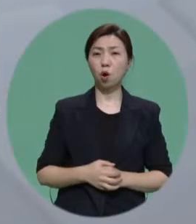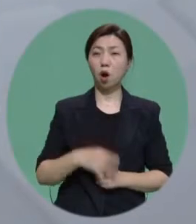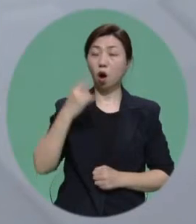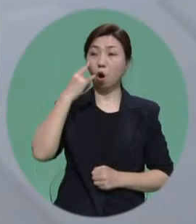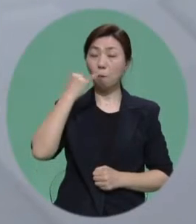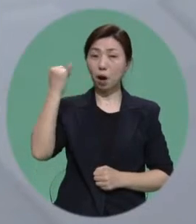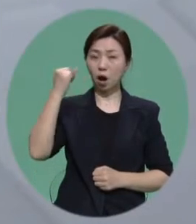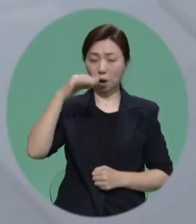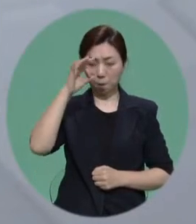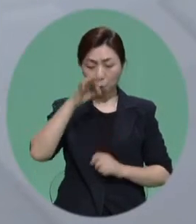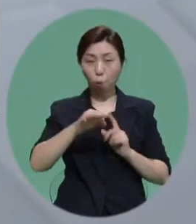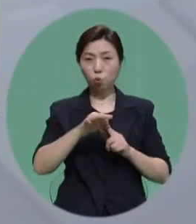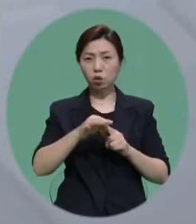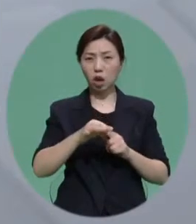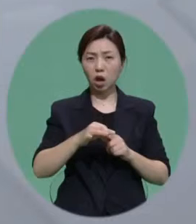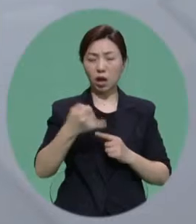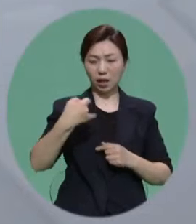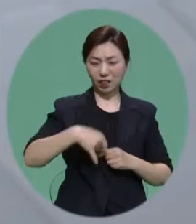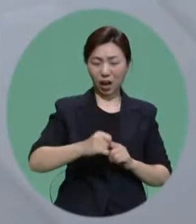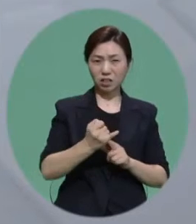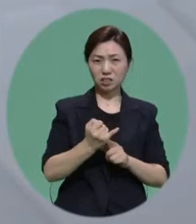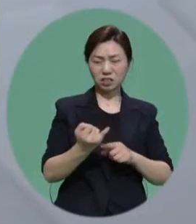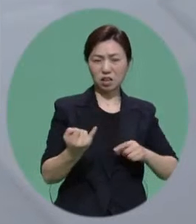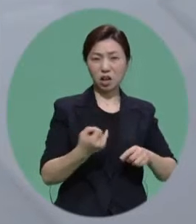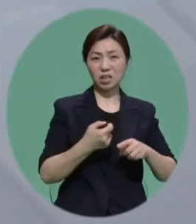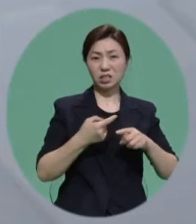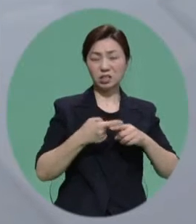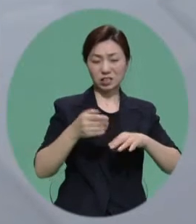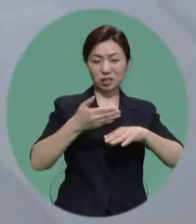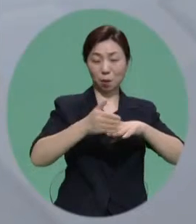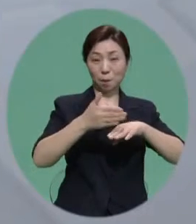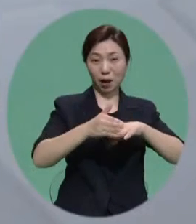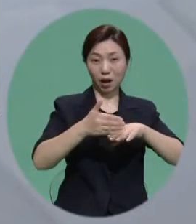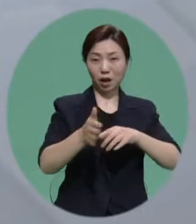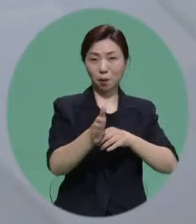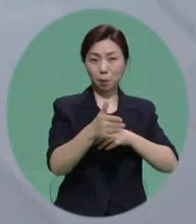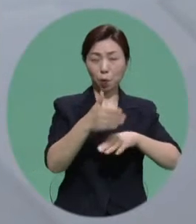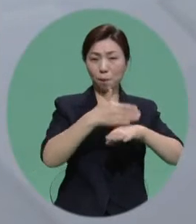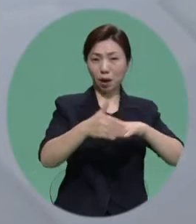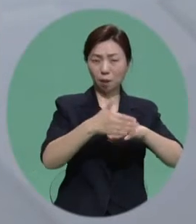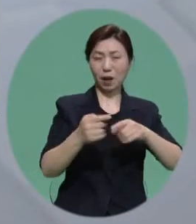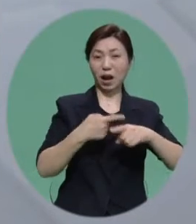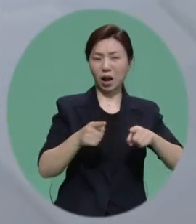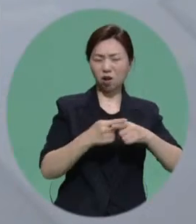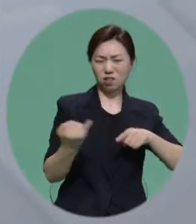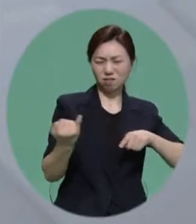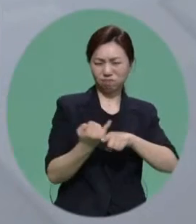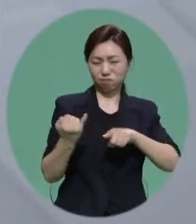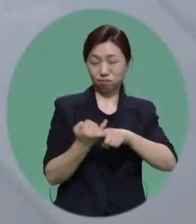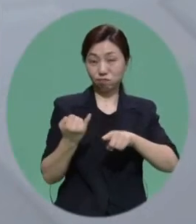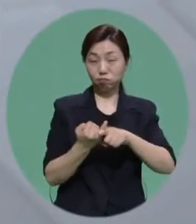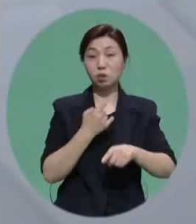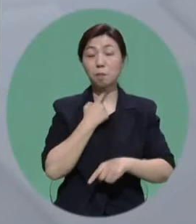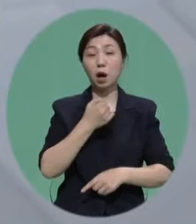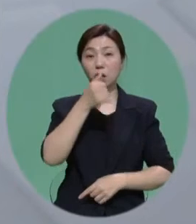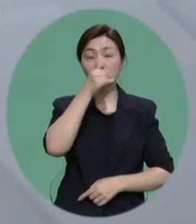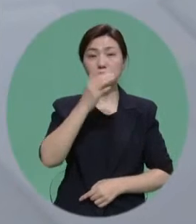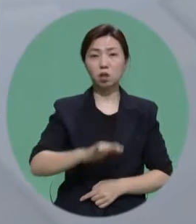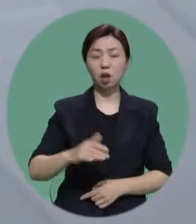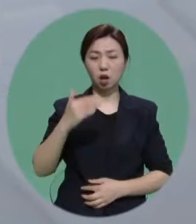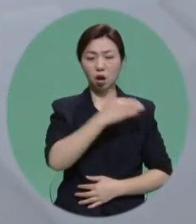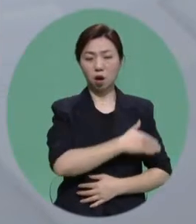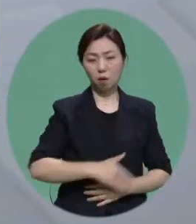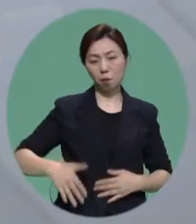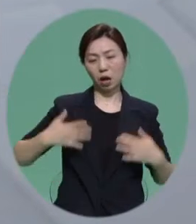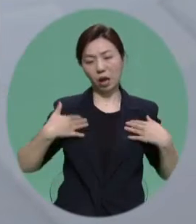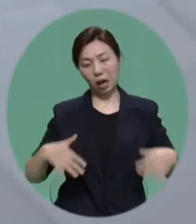흉악범을 심신미약 심신 상실이라고 그 변호를 하셨는데 이렇게 여성 인권을 무참히